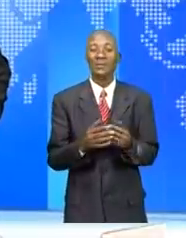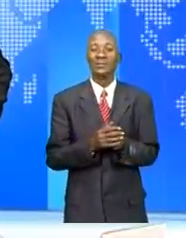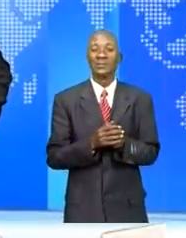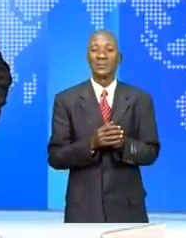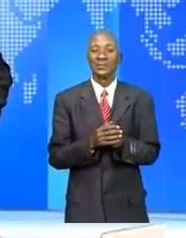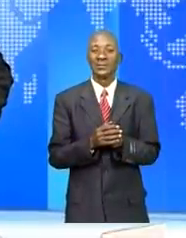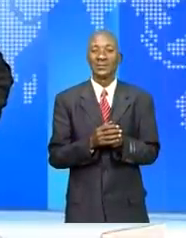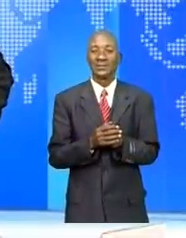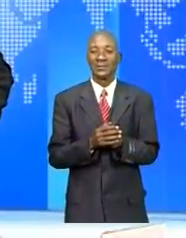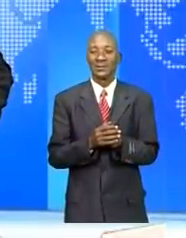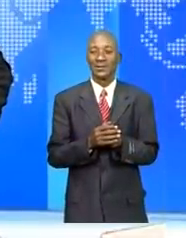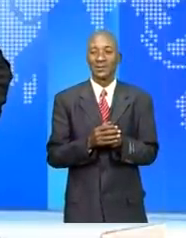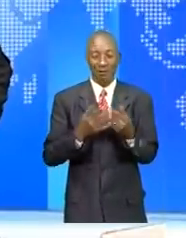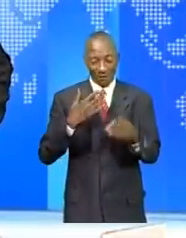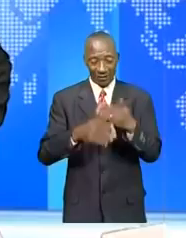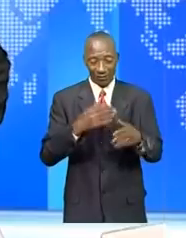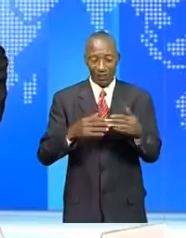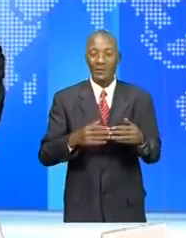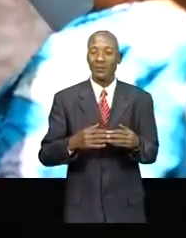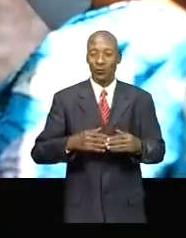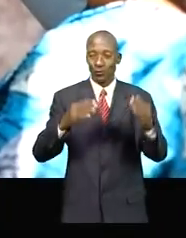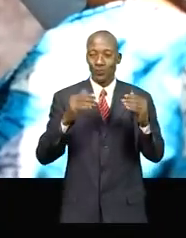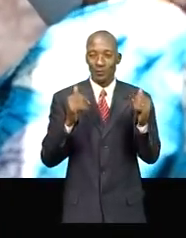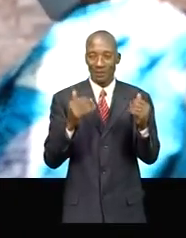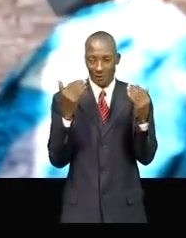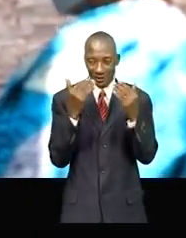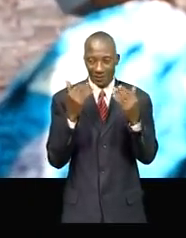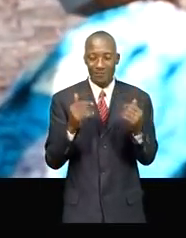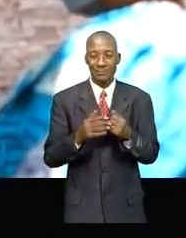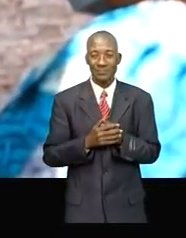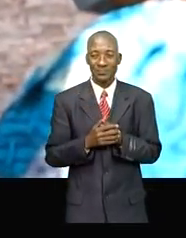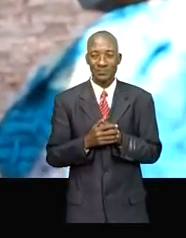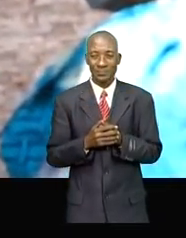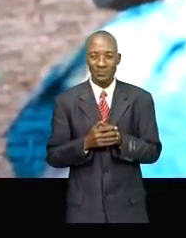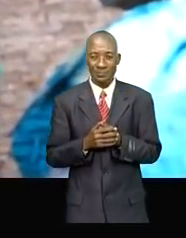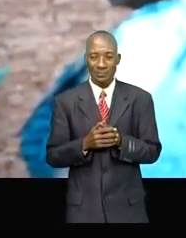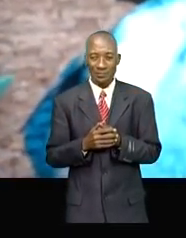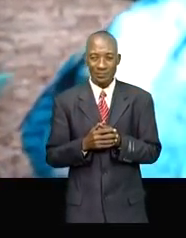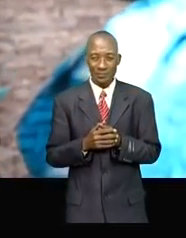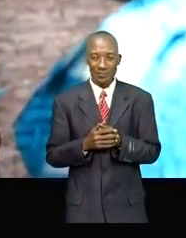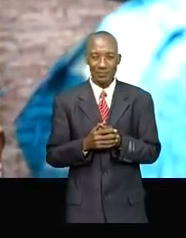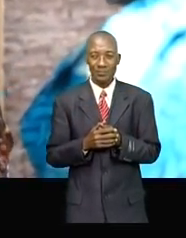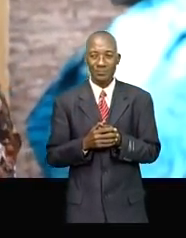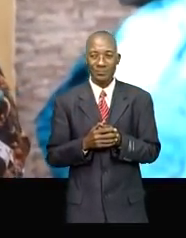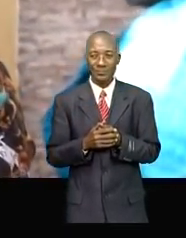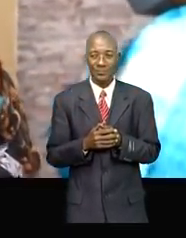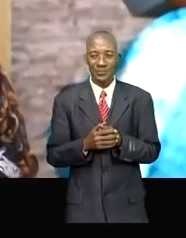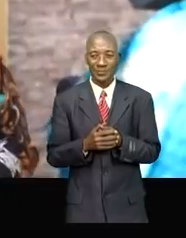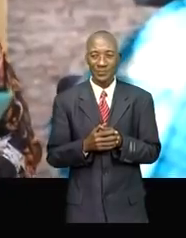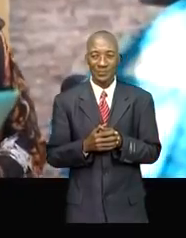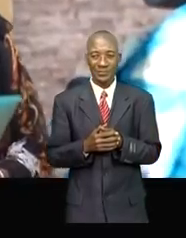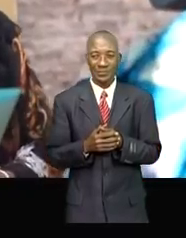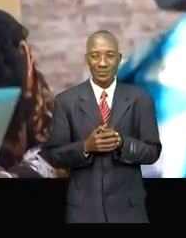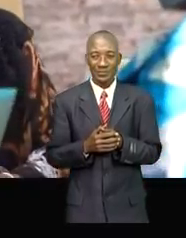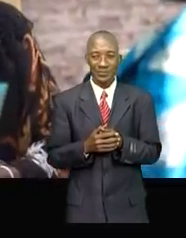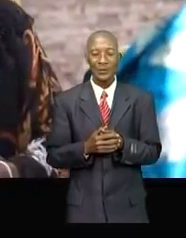précisions dans ces reportages de Naïcha qui a la suivi. Son corps noir dégouline de rayons, ses mains